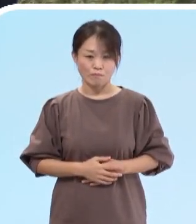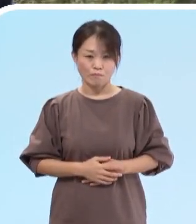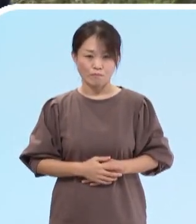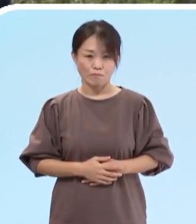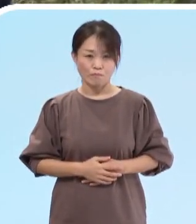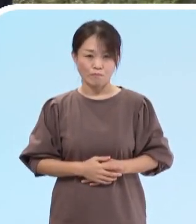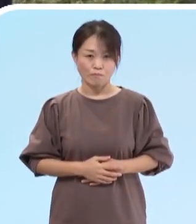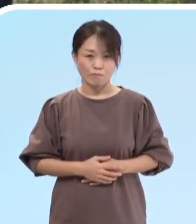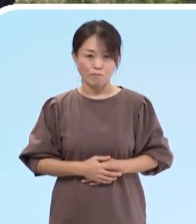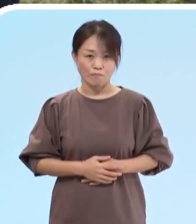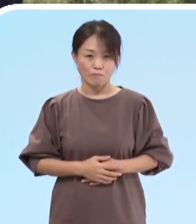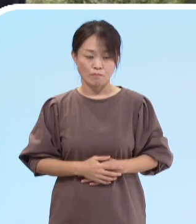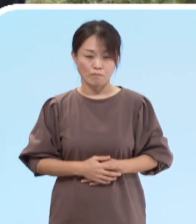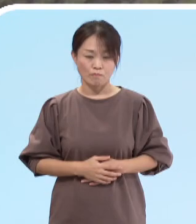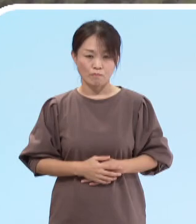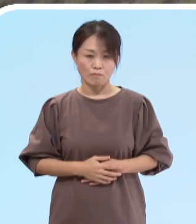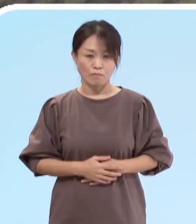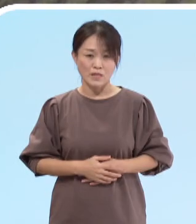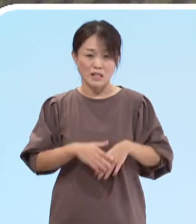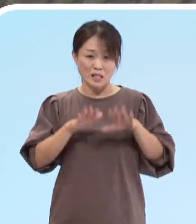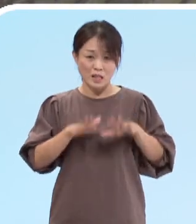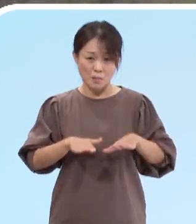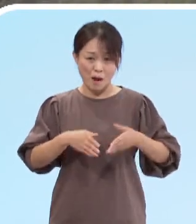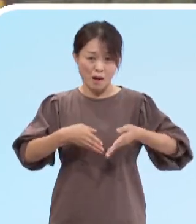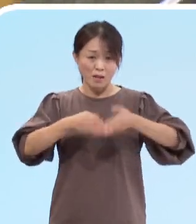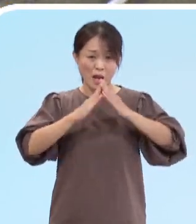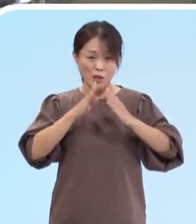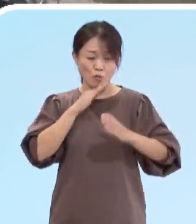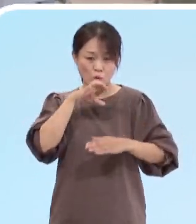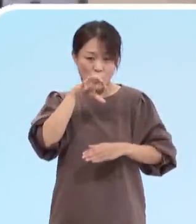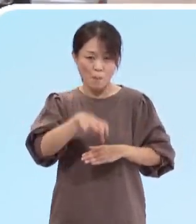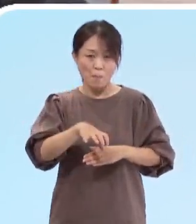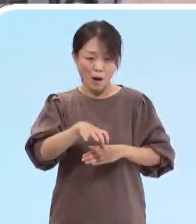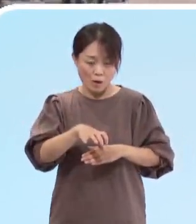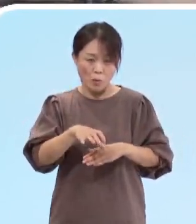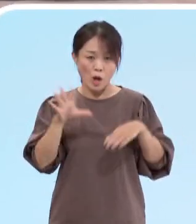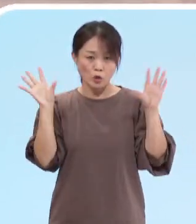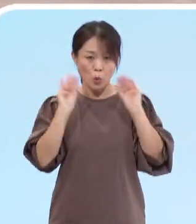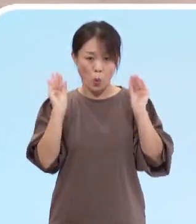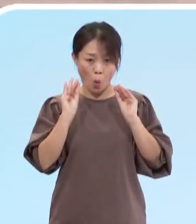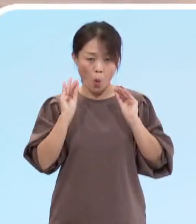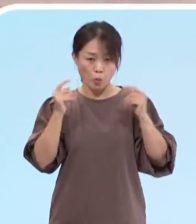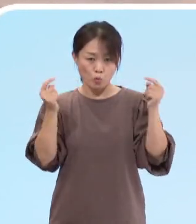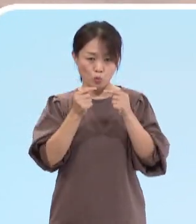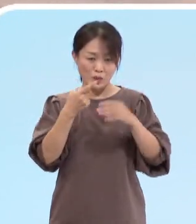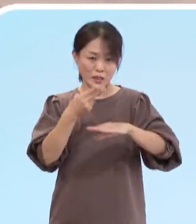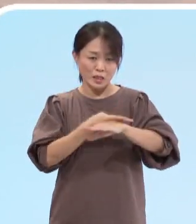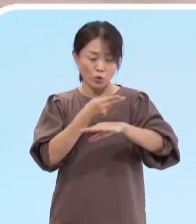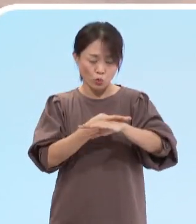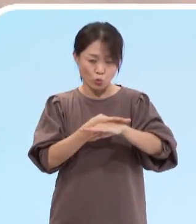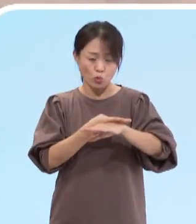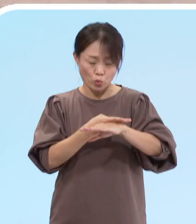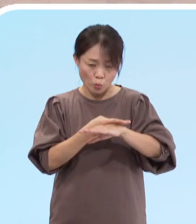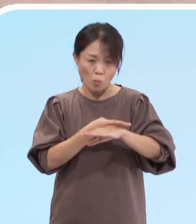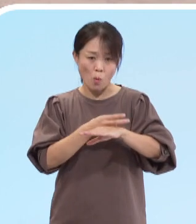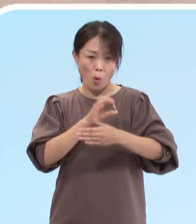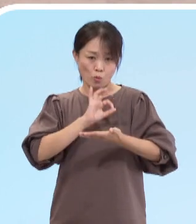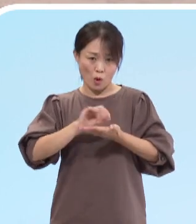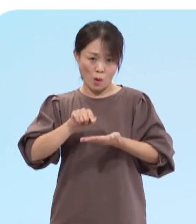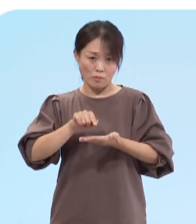形になってます。 今建設現場では情報通信技術が大活躍しています